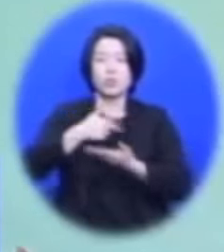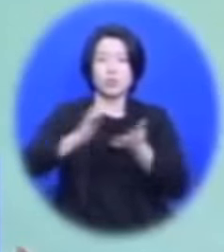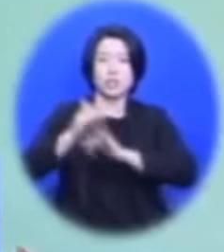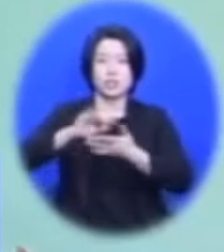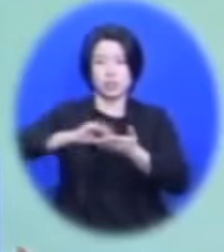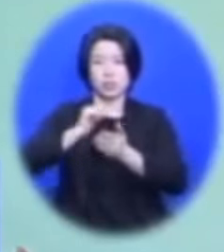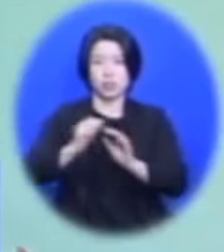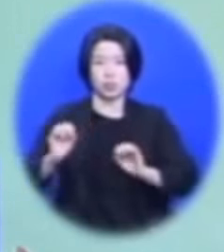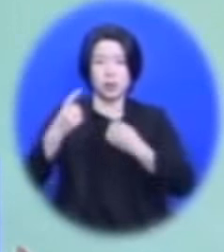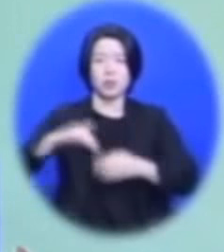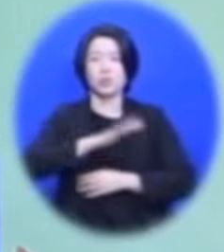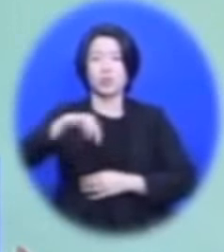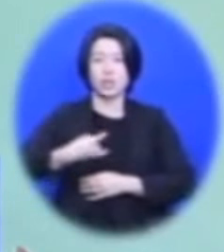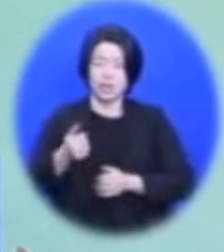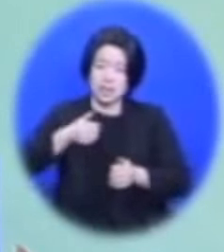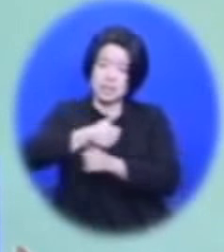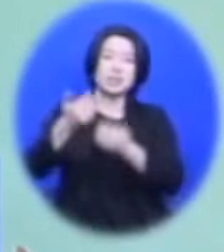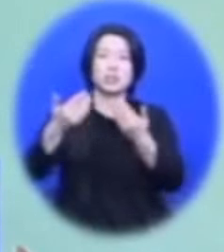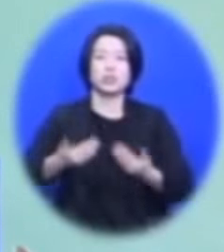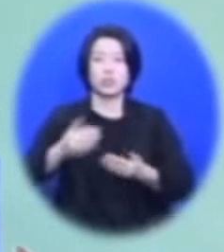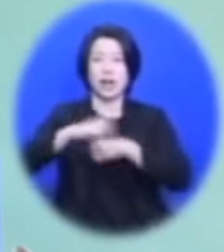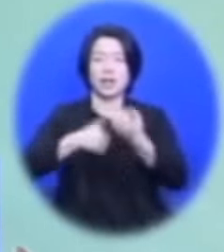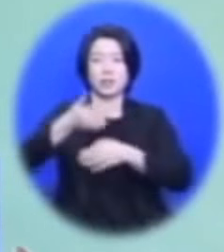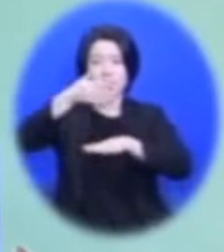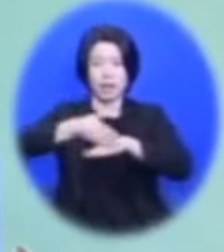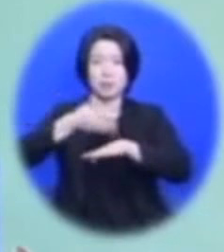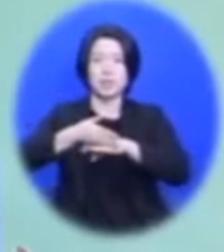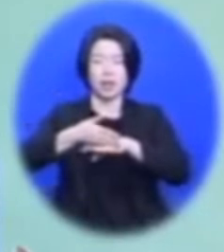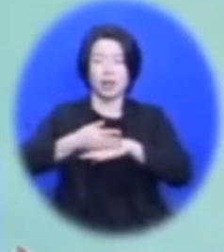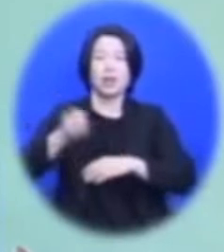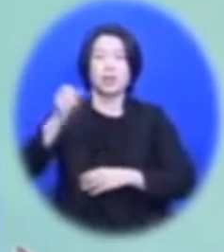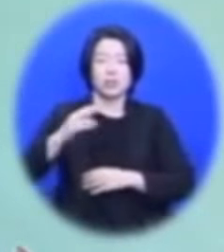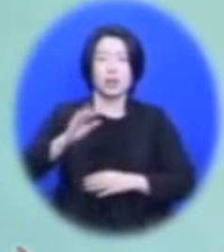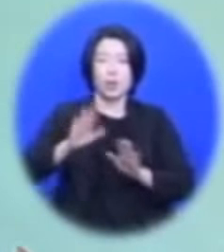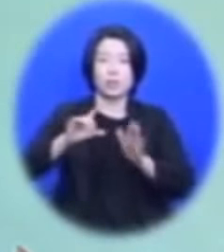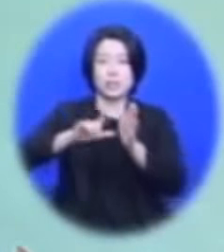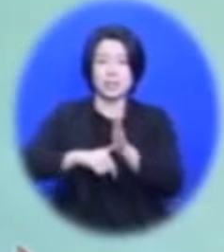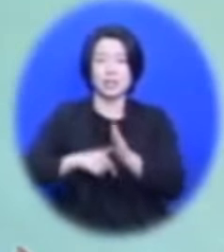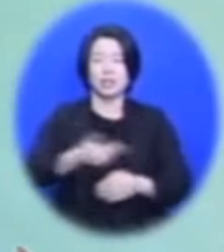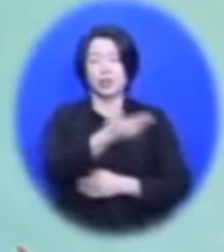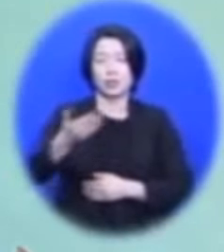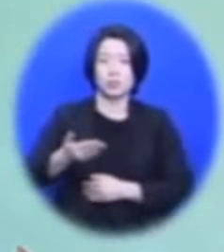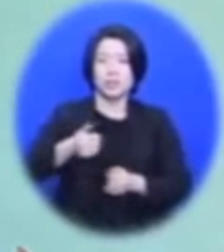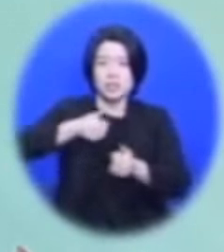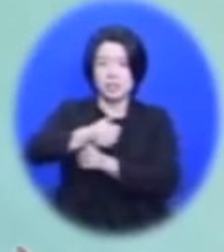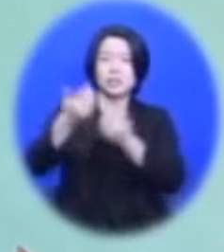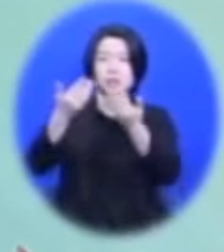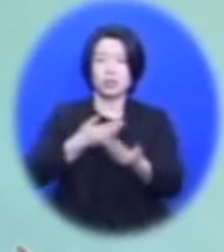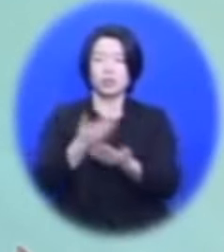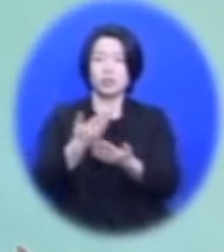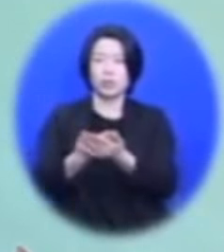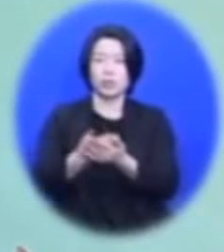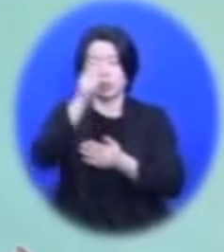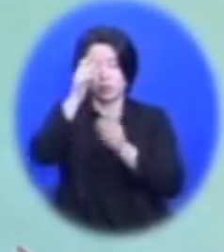우리에게 승리를 주시는 하나님께 감사하노니. 그러므로 오늘 이 시간에 여러분은 승리를 주세요라고